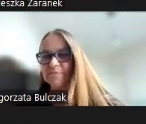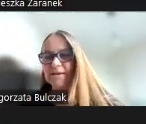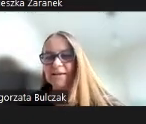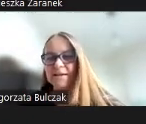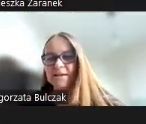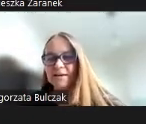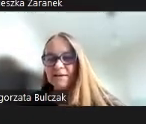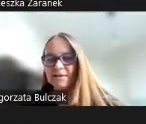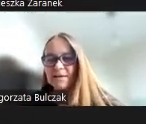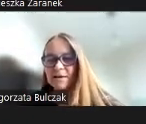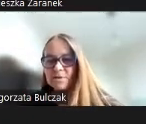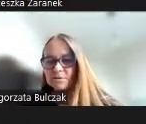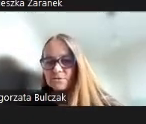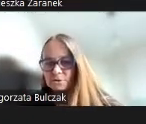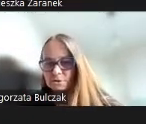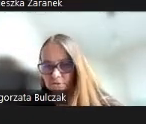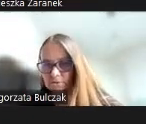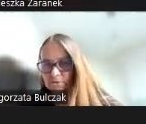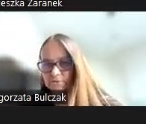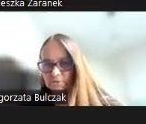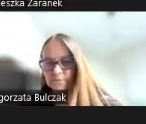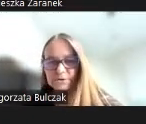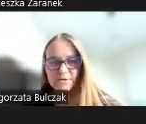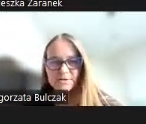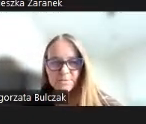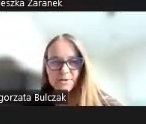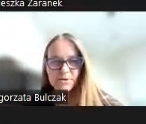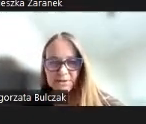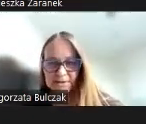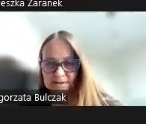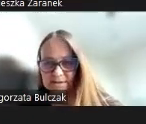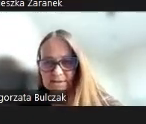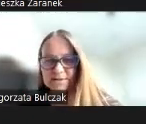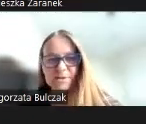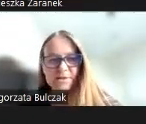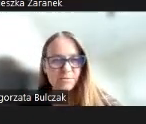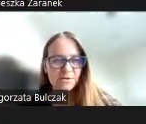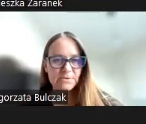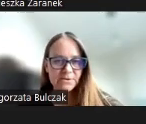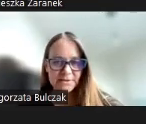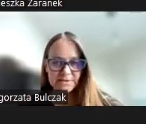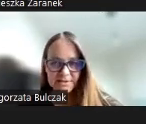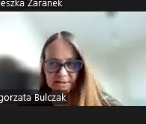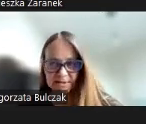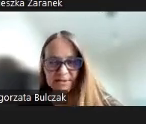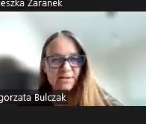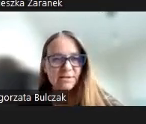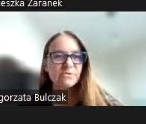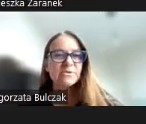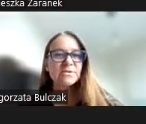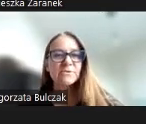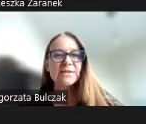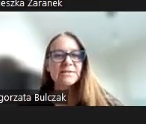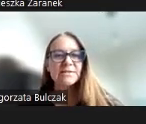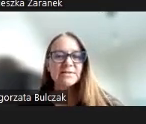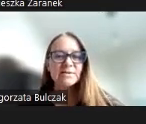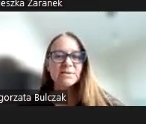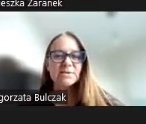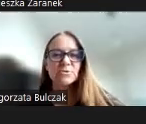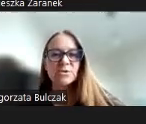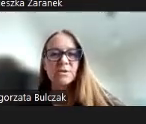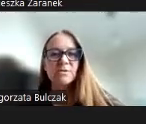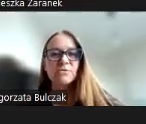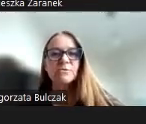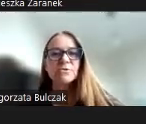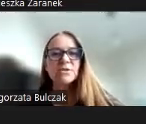szans. Ta obecność w życiu zawodowym to jest Michał Milka. Znacie Michała. Michał jest od nas z Gdańska i również z fundacji. Jest